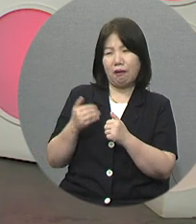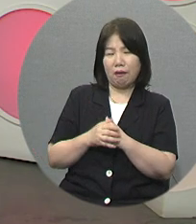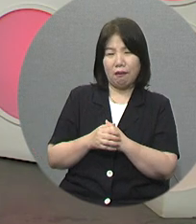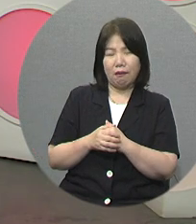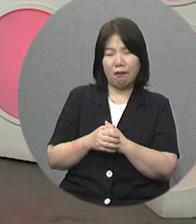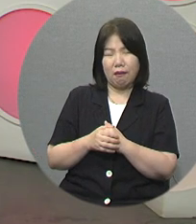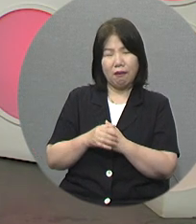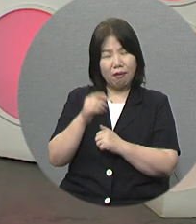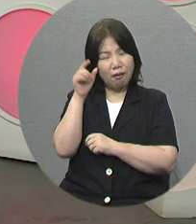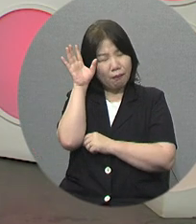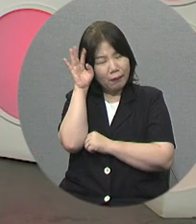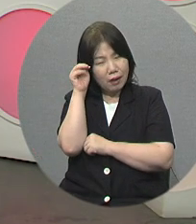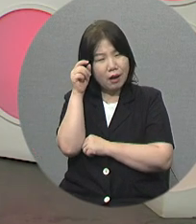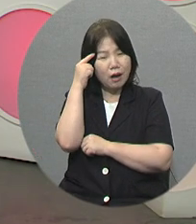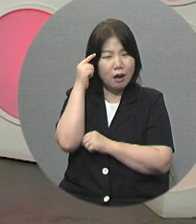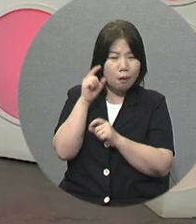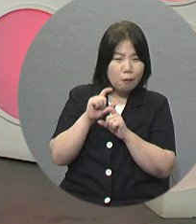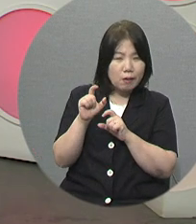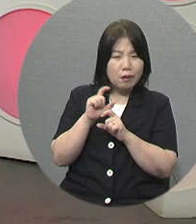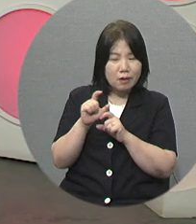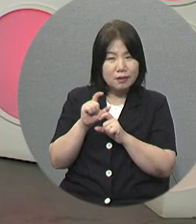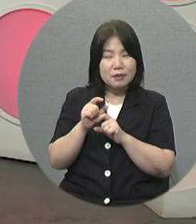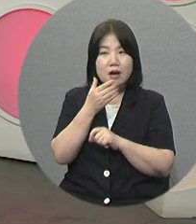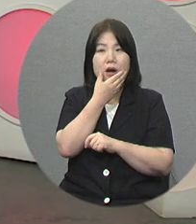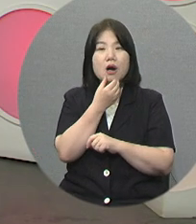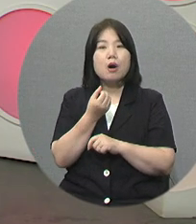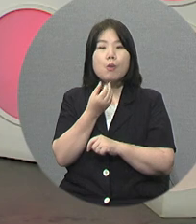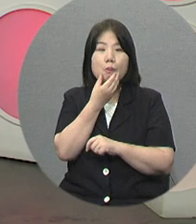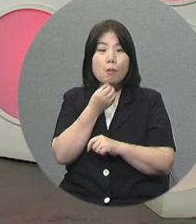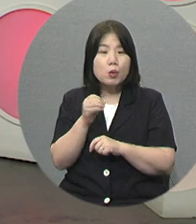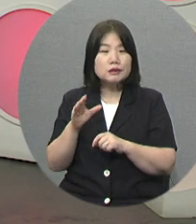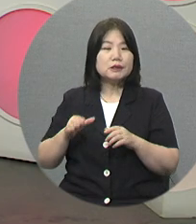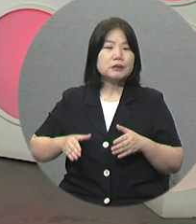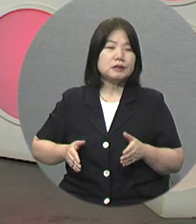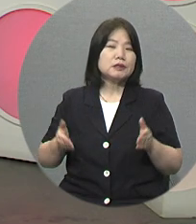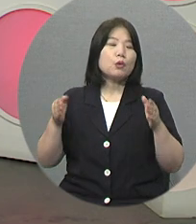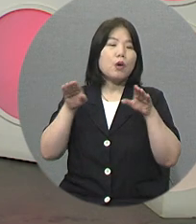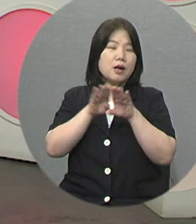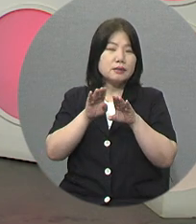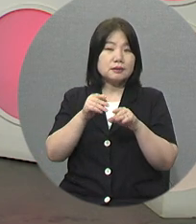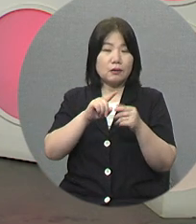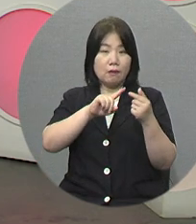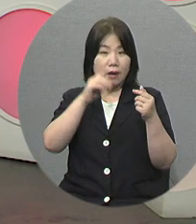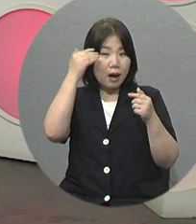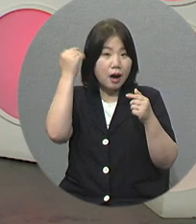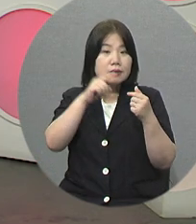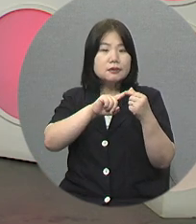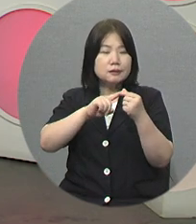저는 몇 날 며칠을 고민하다 복지관에서 한글을 배우기로 결심을 했고,